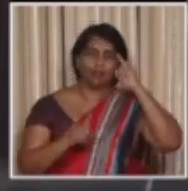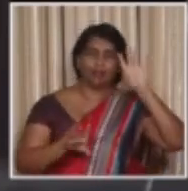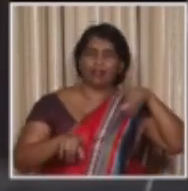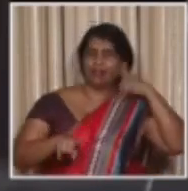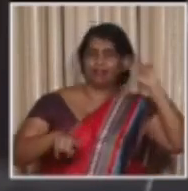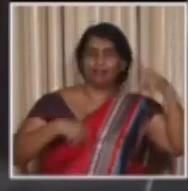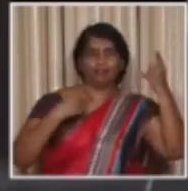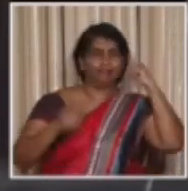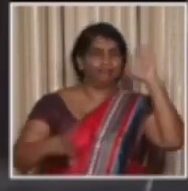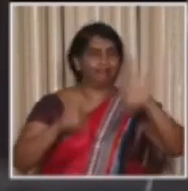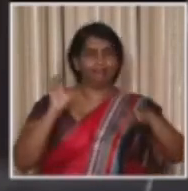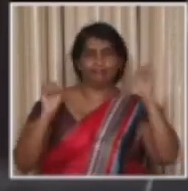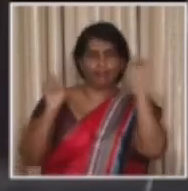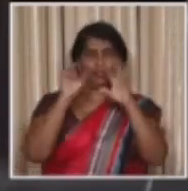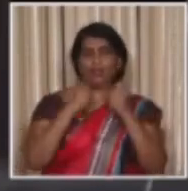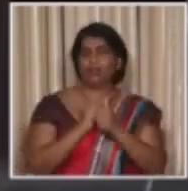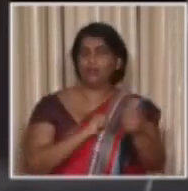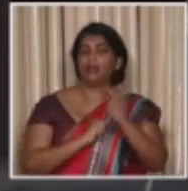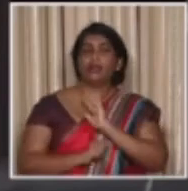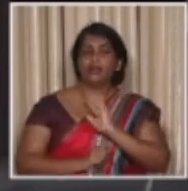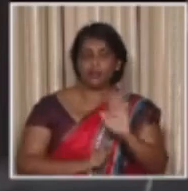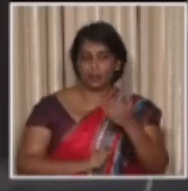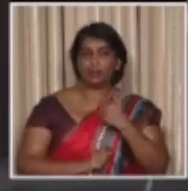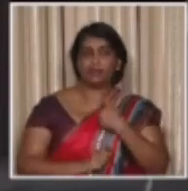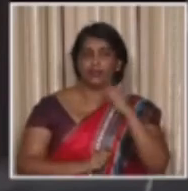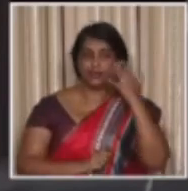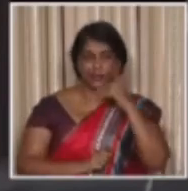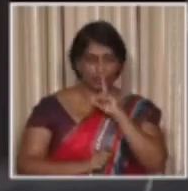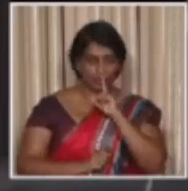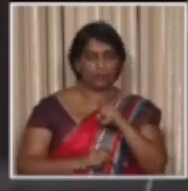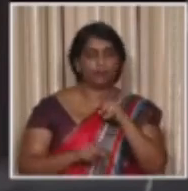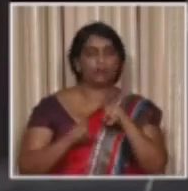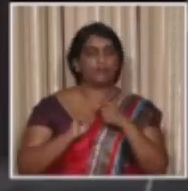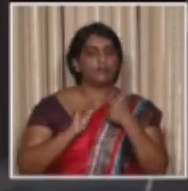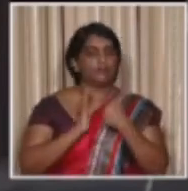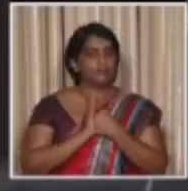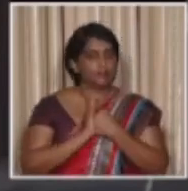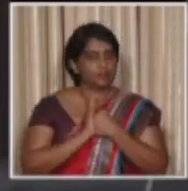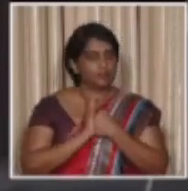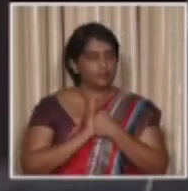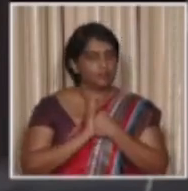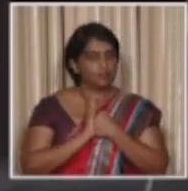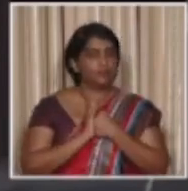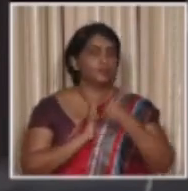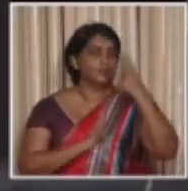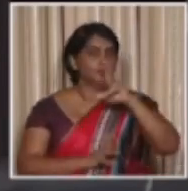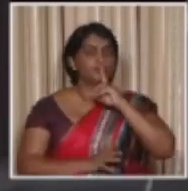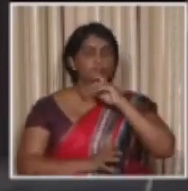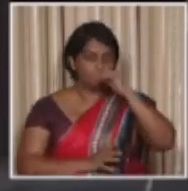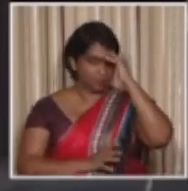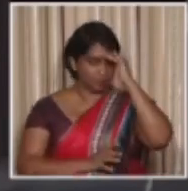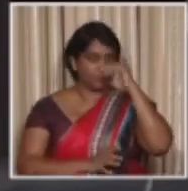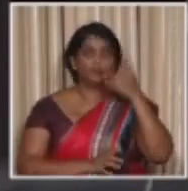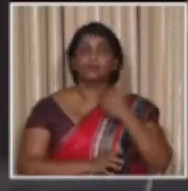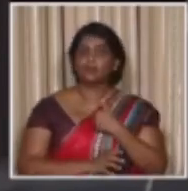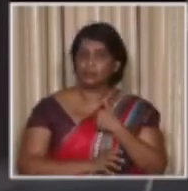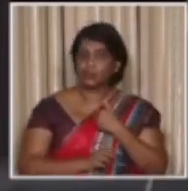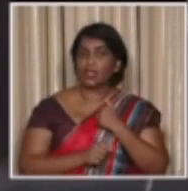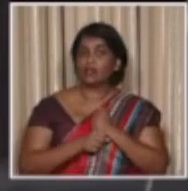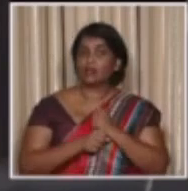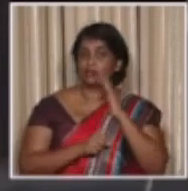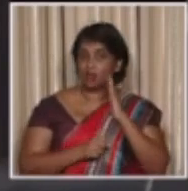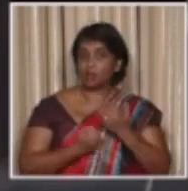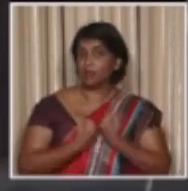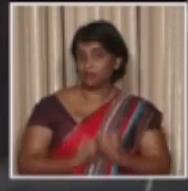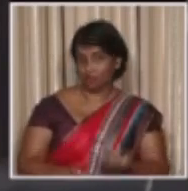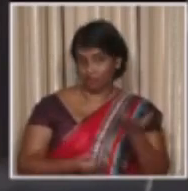වල්පල් අරමුණු කරගෙන යන්න එපා කියන එක මම විශේෂයෙන් කියනවා. ගරු නියෝජ්‍ය කතානායකතුමනි මම ගම්පහ